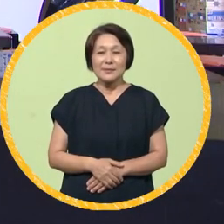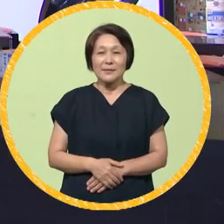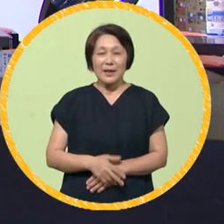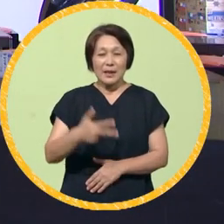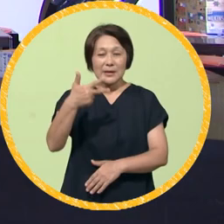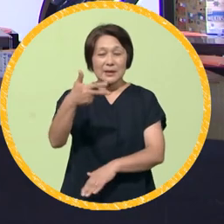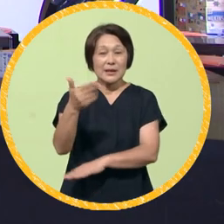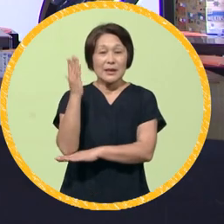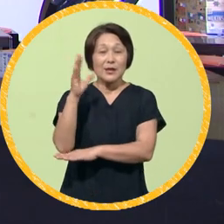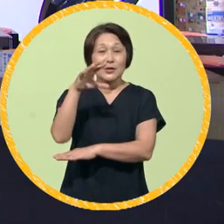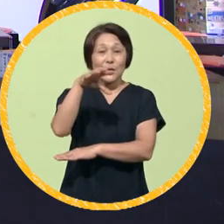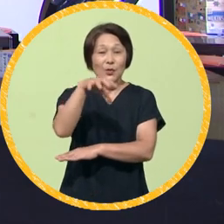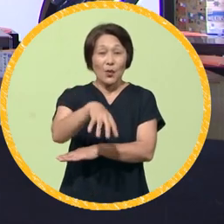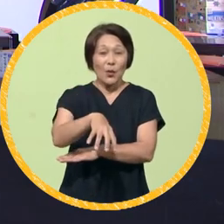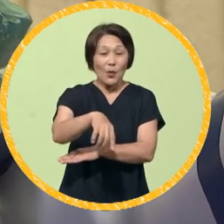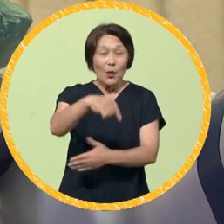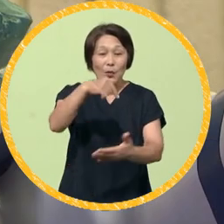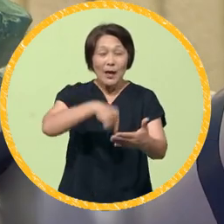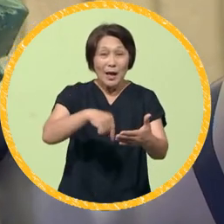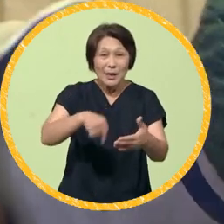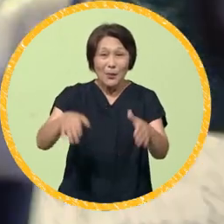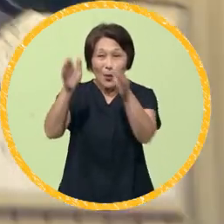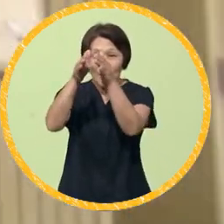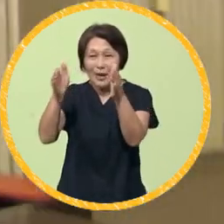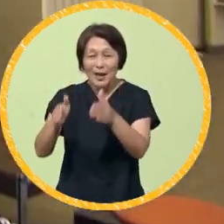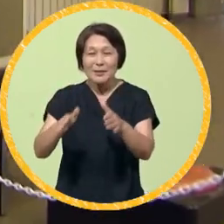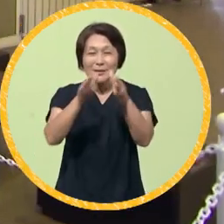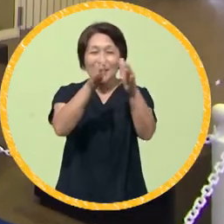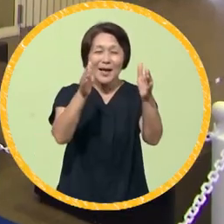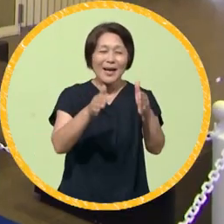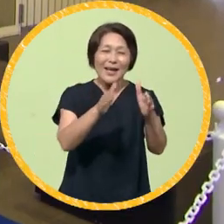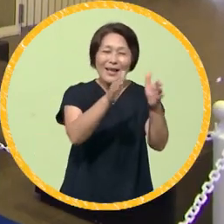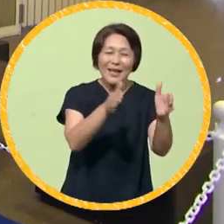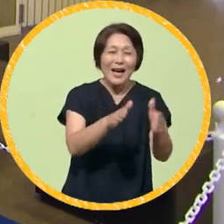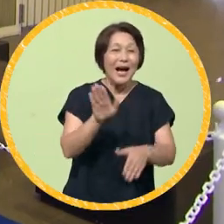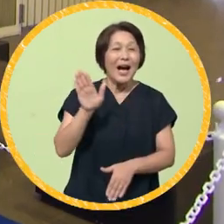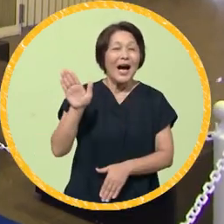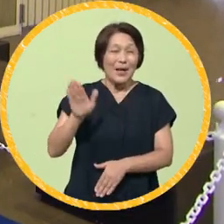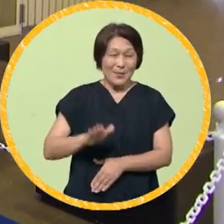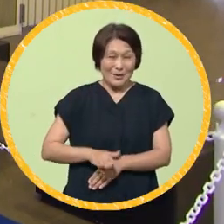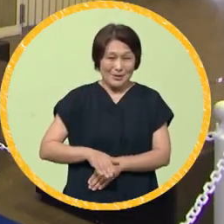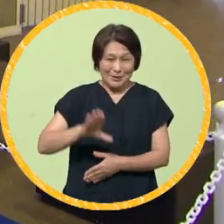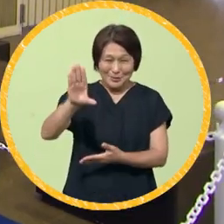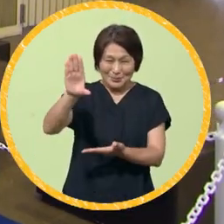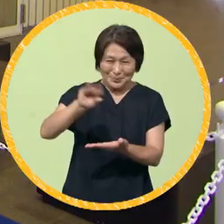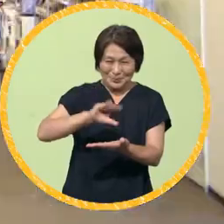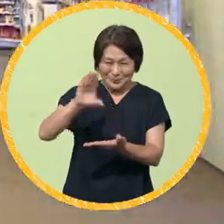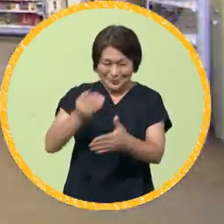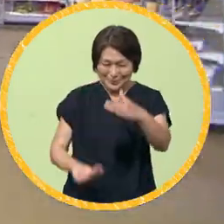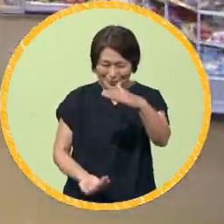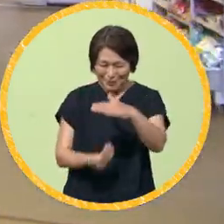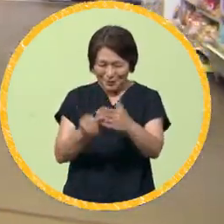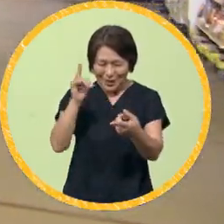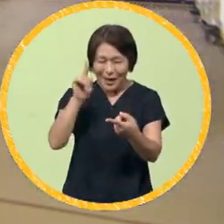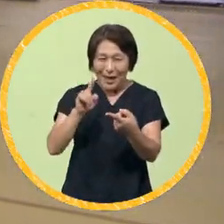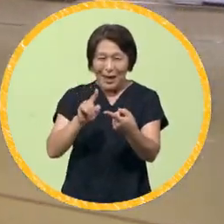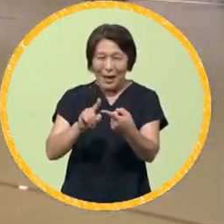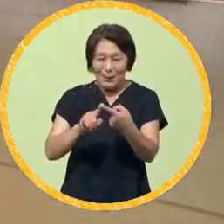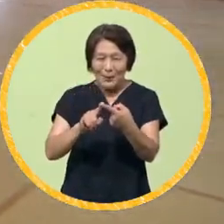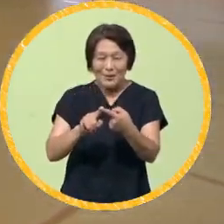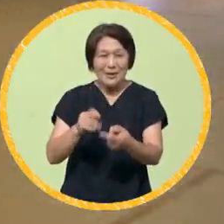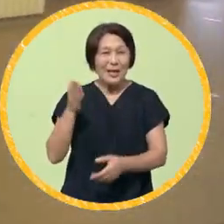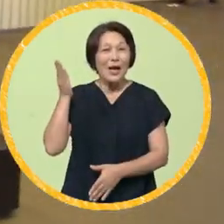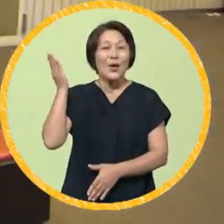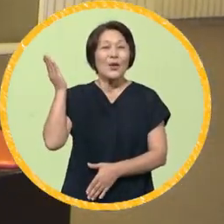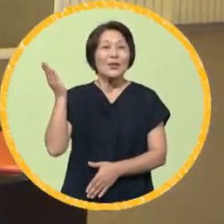役所の中にもキャラクターたちが、いやインスタ映え、うん、 見てください、ちょっと市役